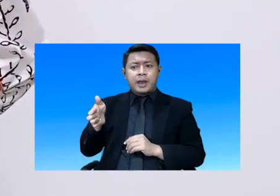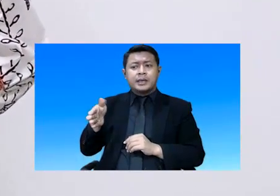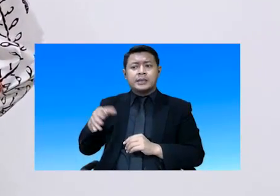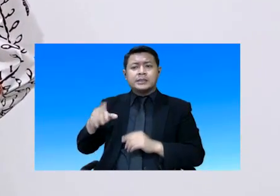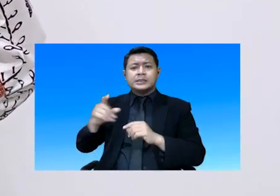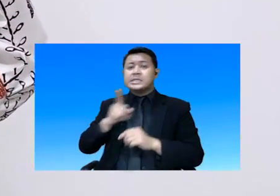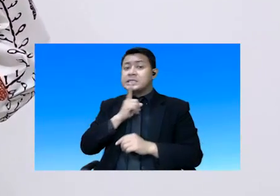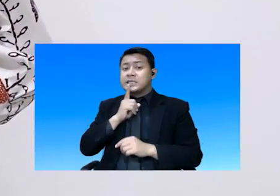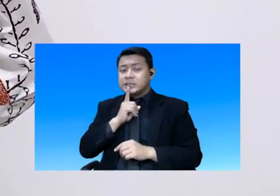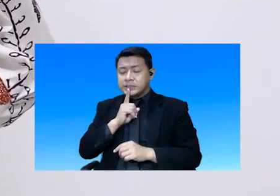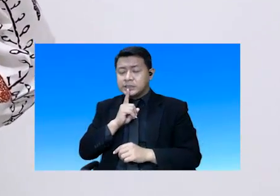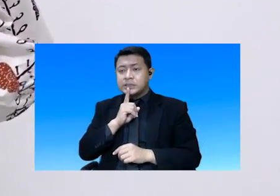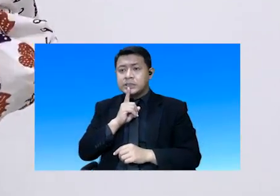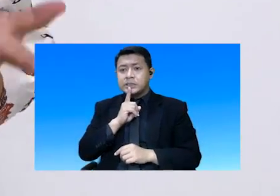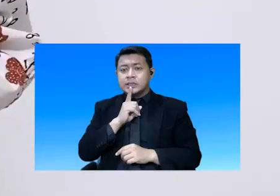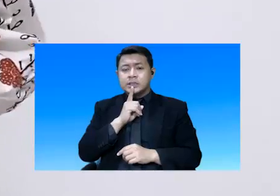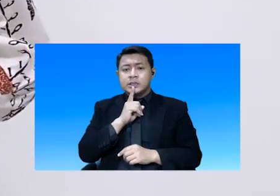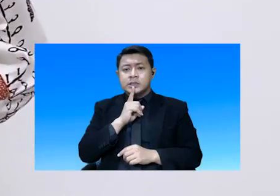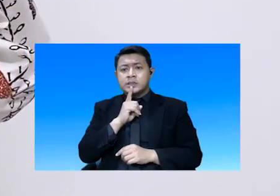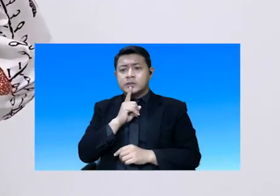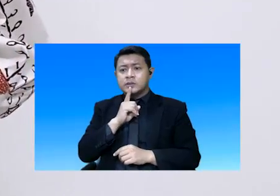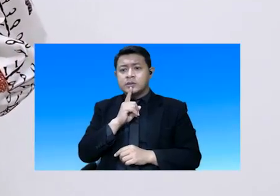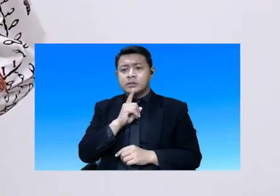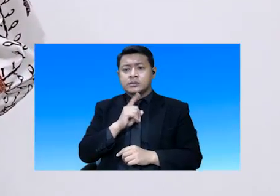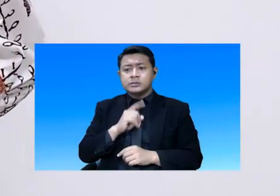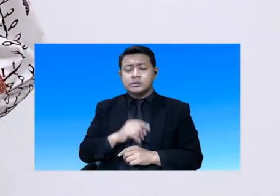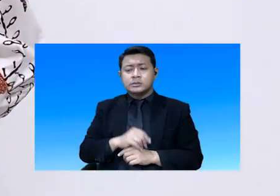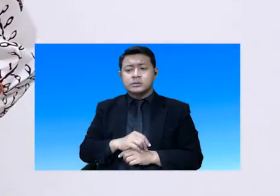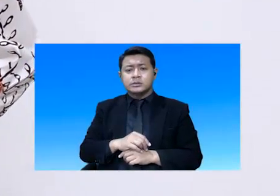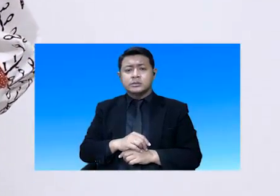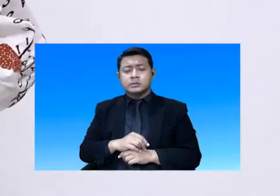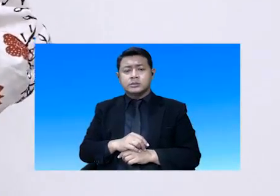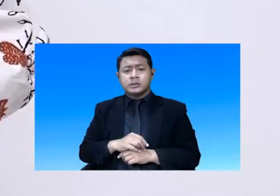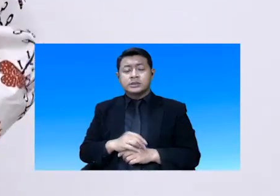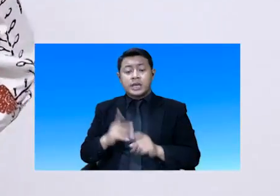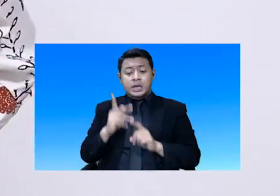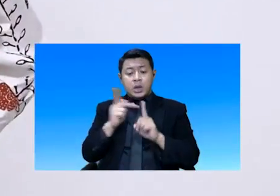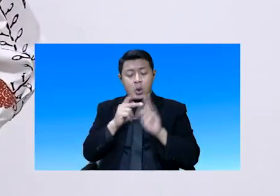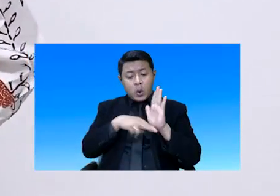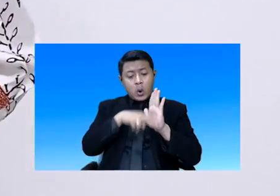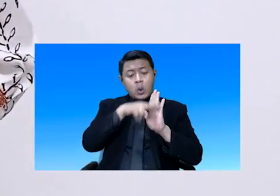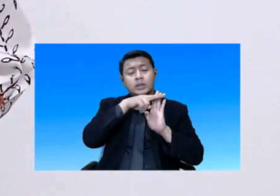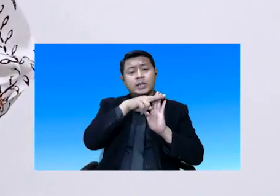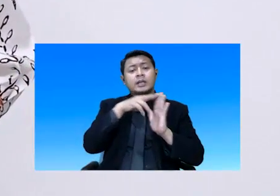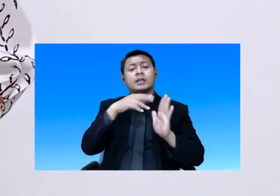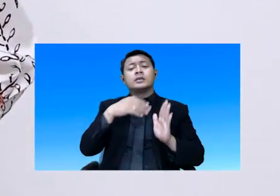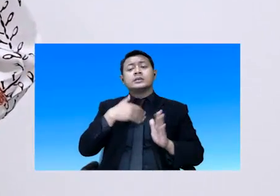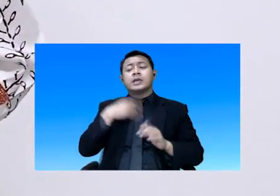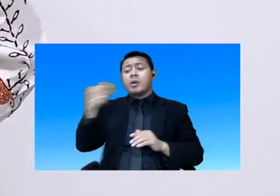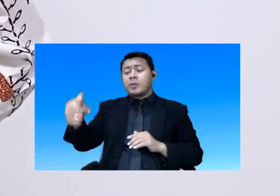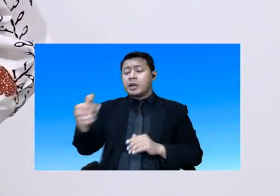di waktu itu masih di Wembley. Saya ada di hotel, waktu itu saya akan membeli